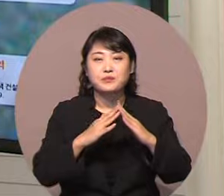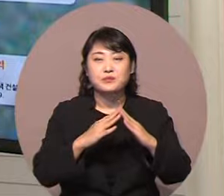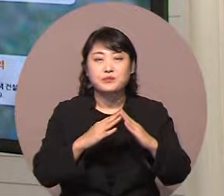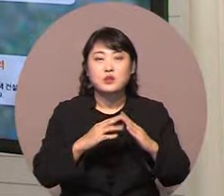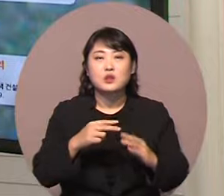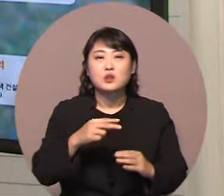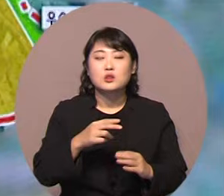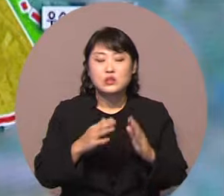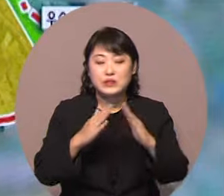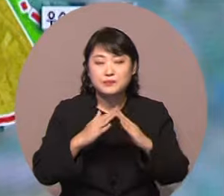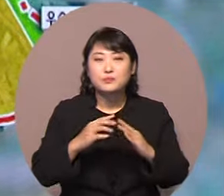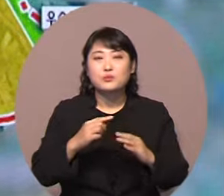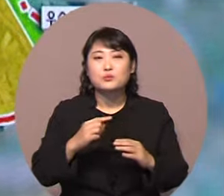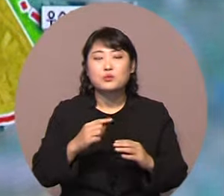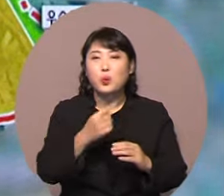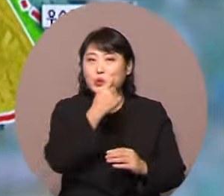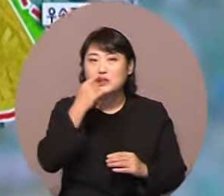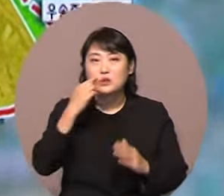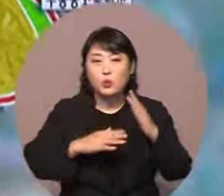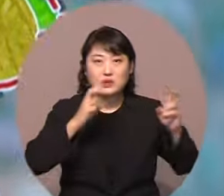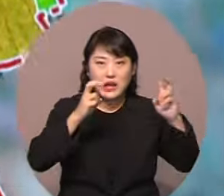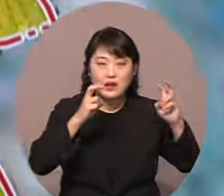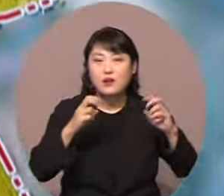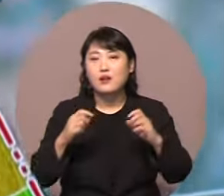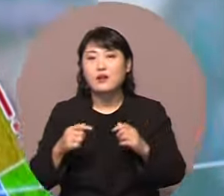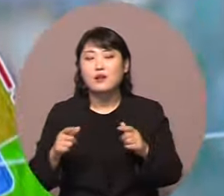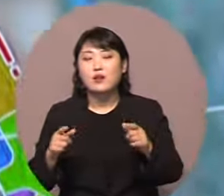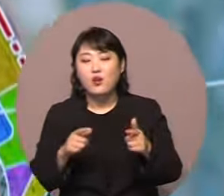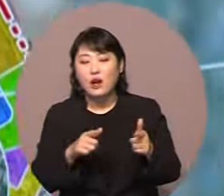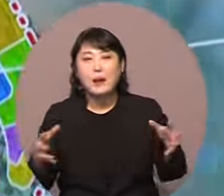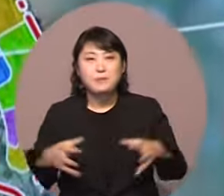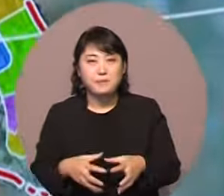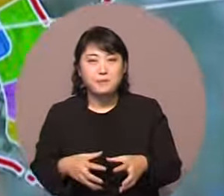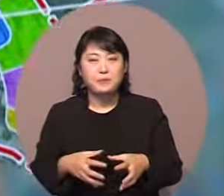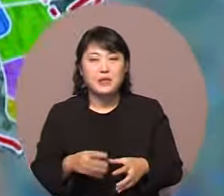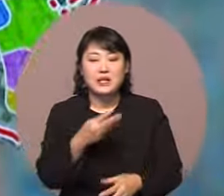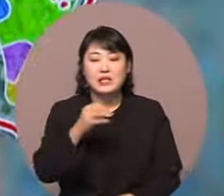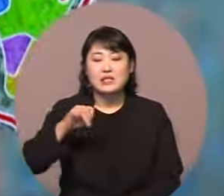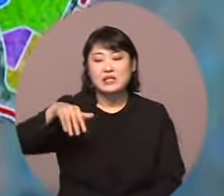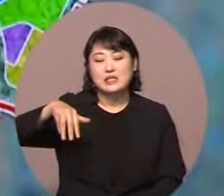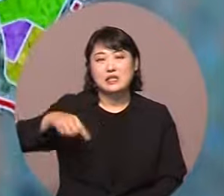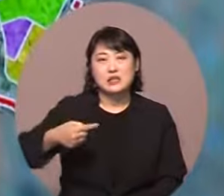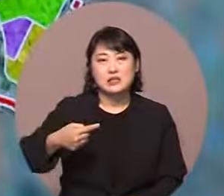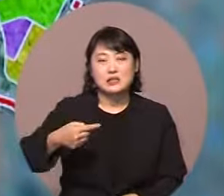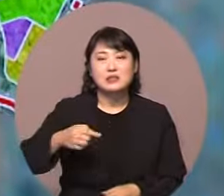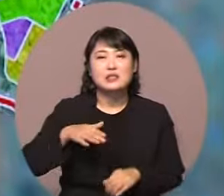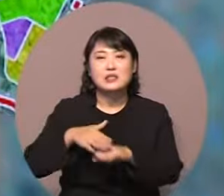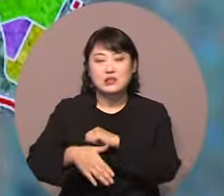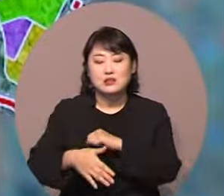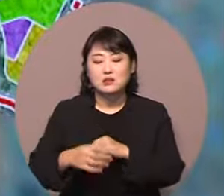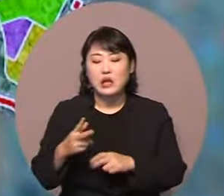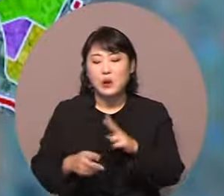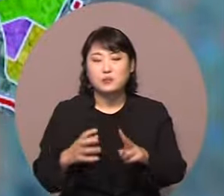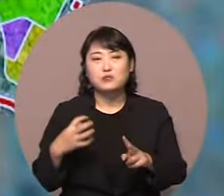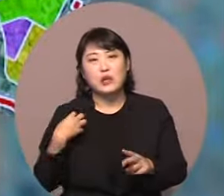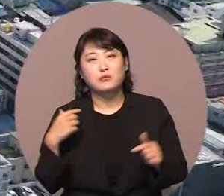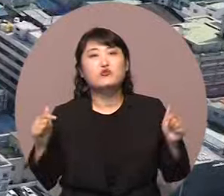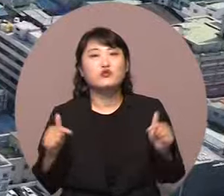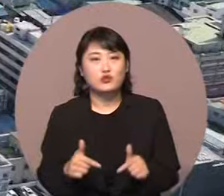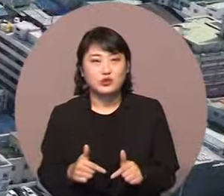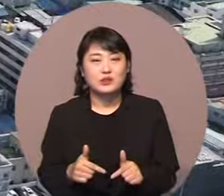주택도시보증공사와 민간사업자가 협력하는 리츠 방식으로 추진해 사업자의 부담을 줄였다는 게 시의